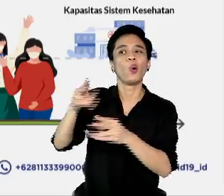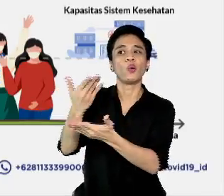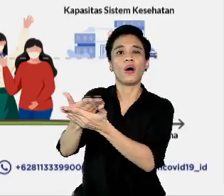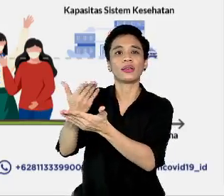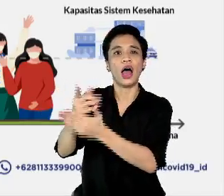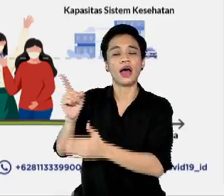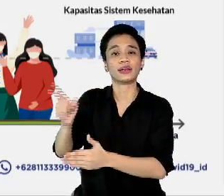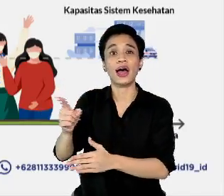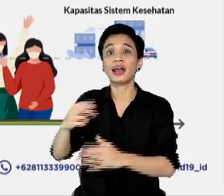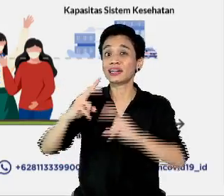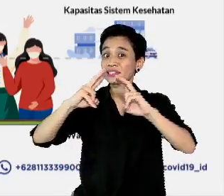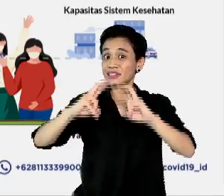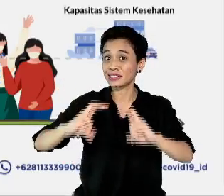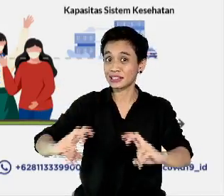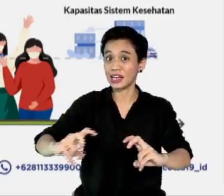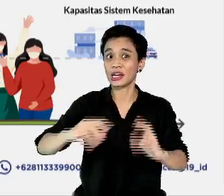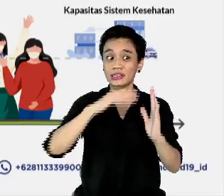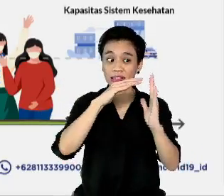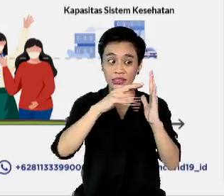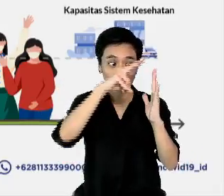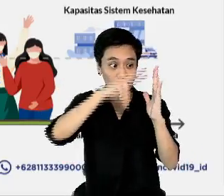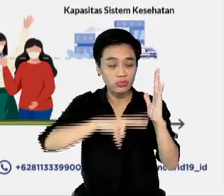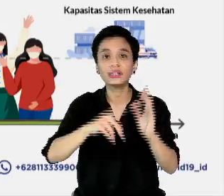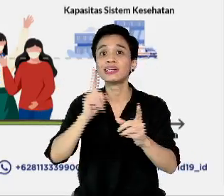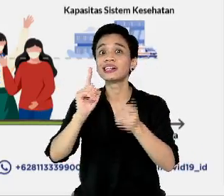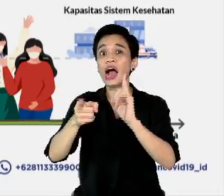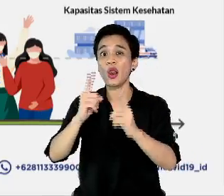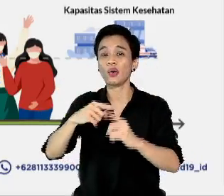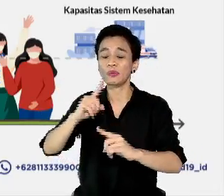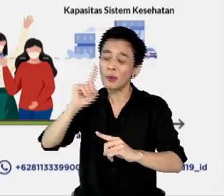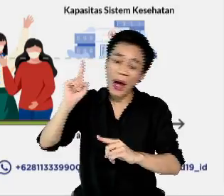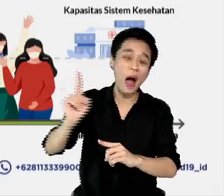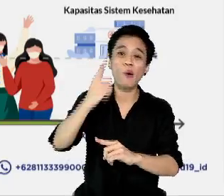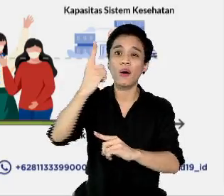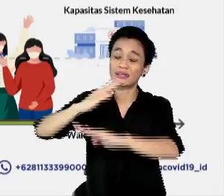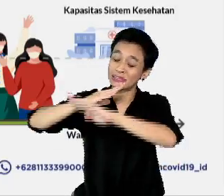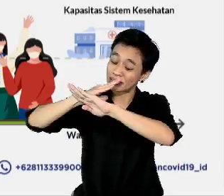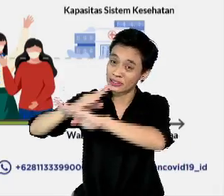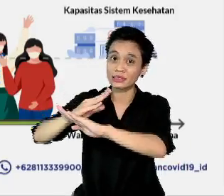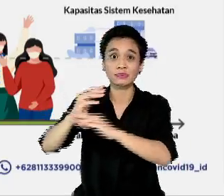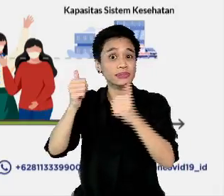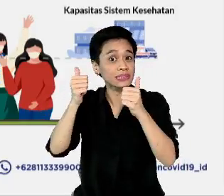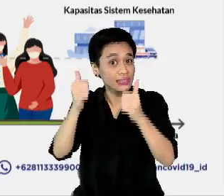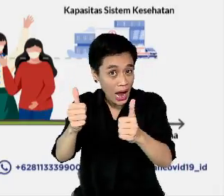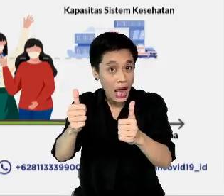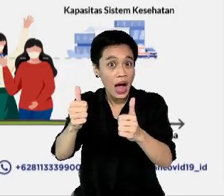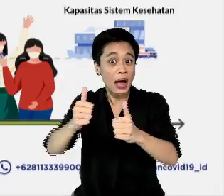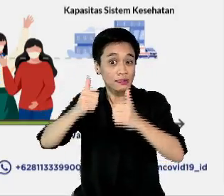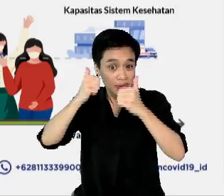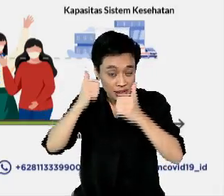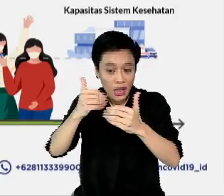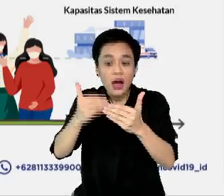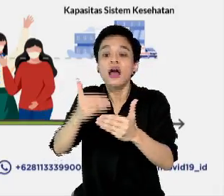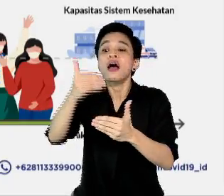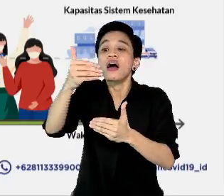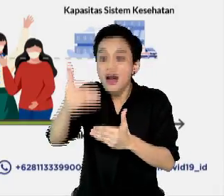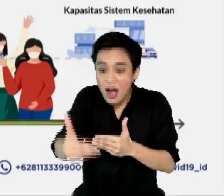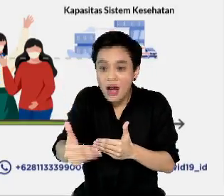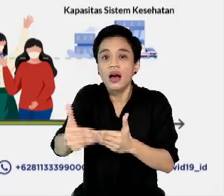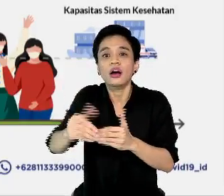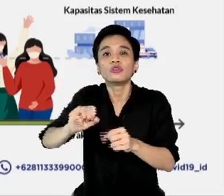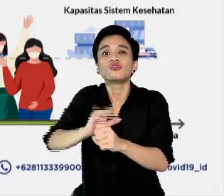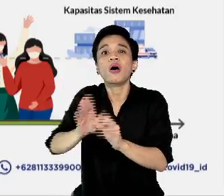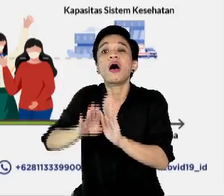studi ini menyatakan bahwa semakin dini intervensi pencegahan COVID-19, maka semakin berdampak pada pelandaian